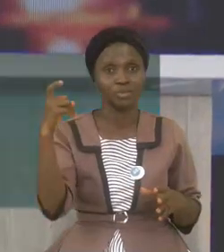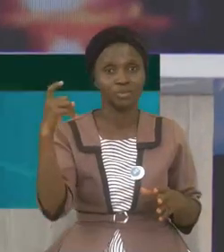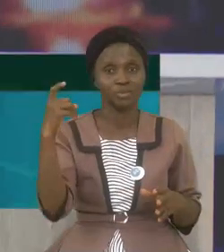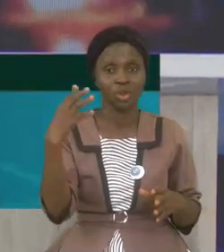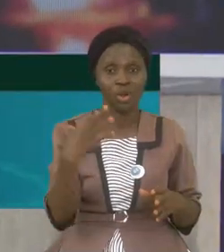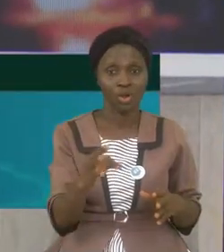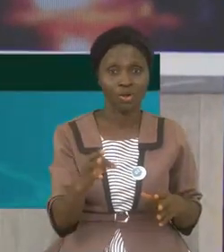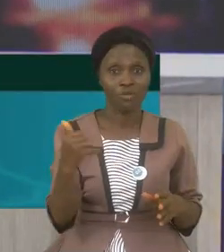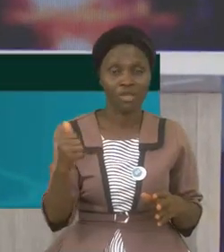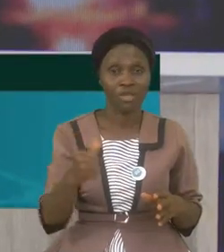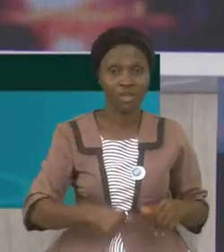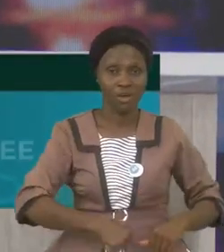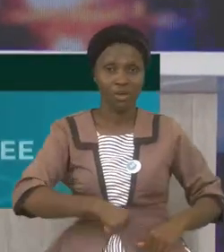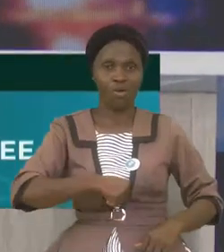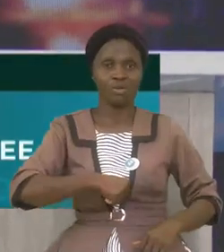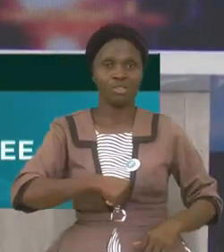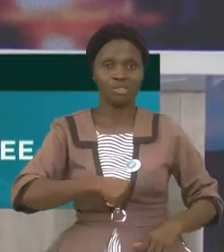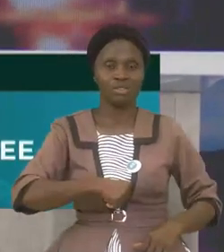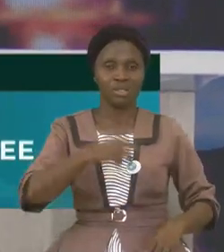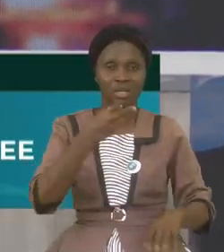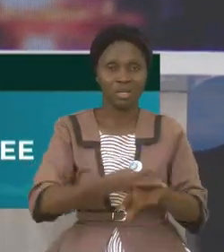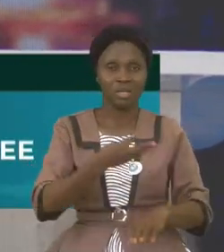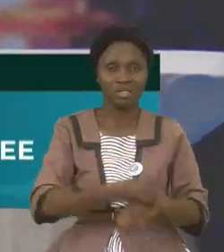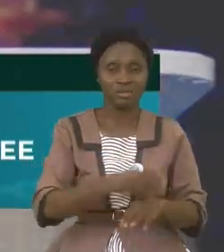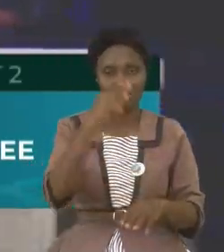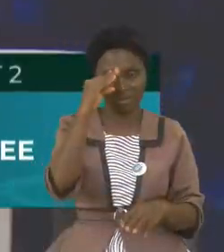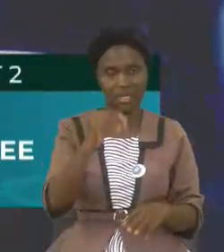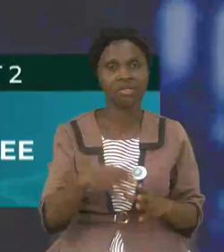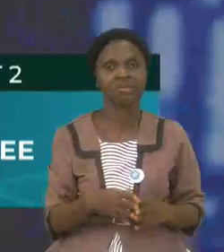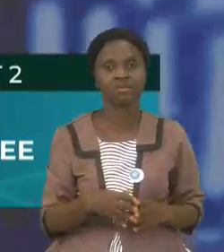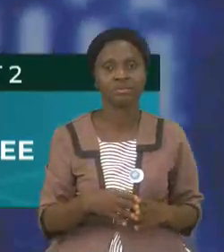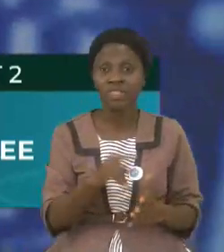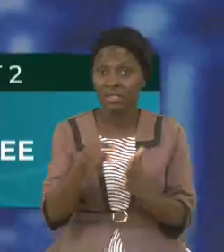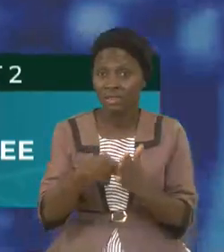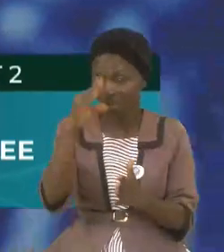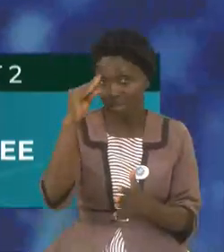l'endurcissement de son cœur. Numéro un ici, c'est le songe